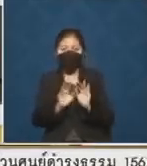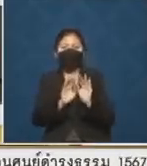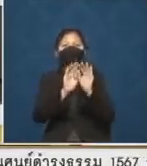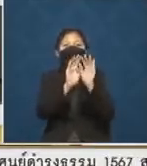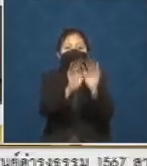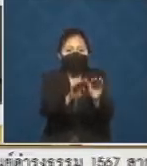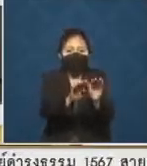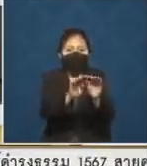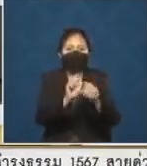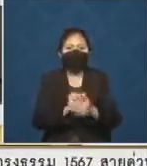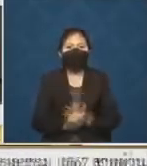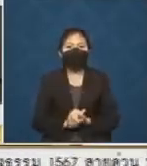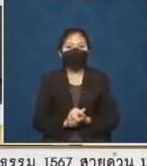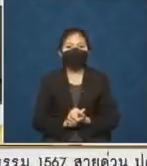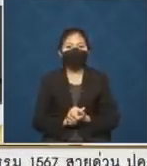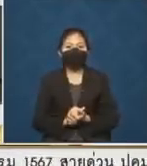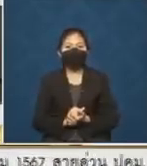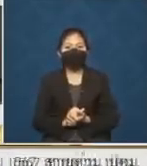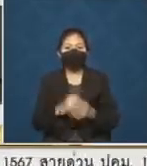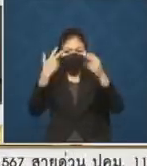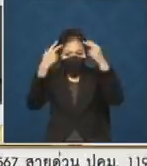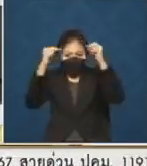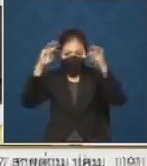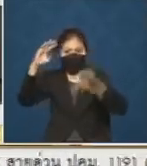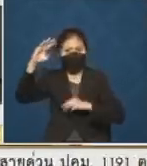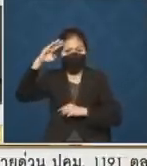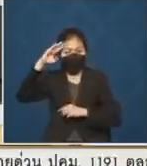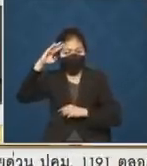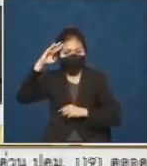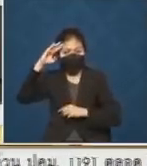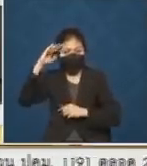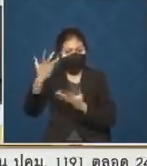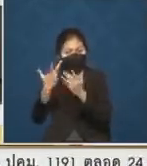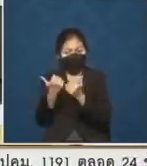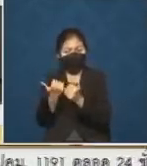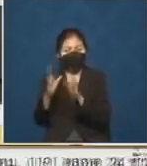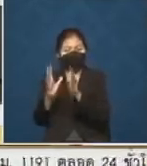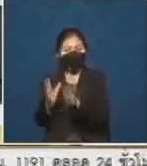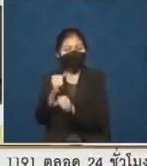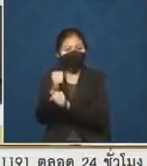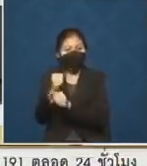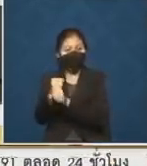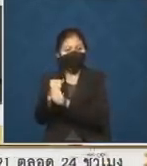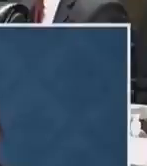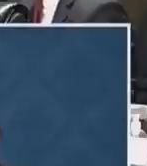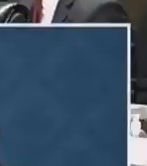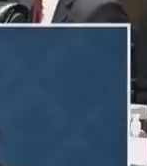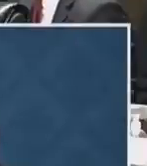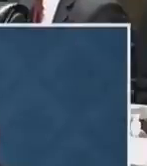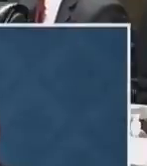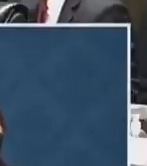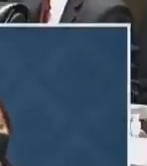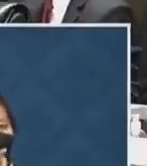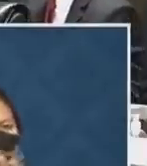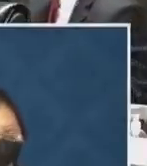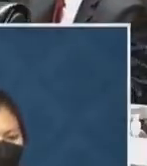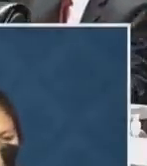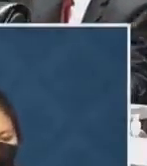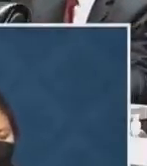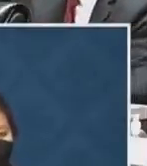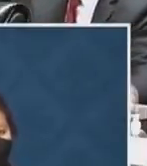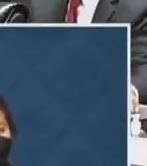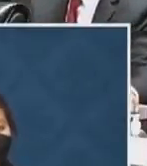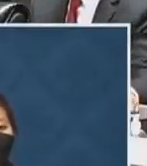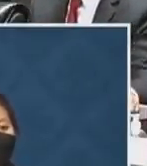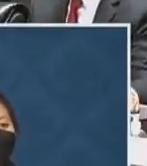องเนี่ยแบบไม่ค่อยมีความสุข ไม่ค่อยมีความสุข แบบไม่ค่อยมีความสุขตลอด2ปีที่ผ่านมานะครับพรรคเศรษฐกิจใหม่นะครับ เ